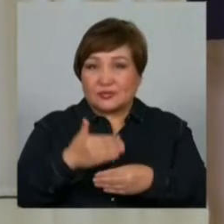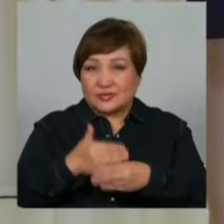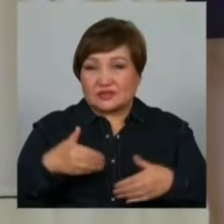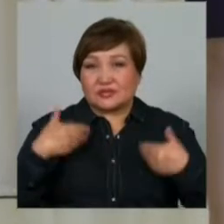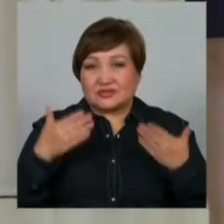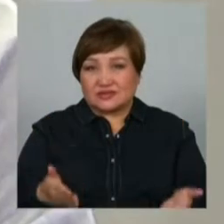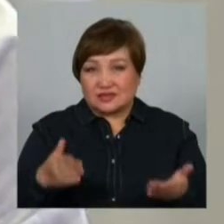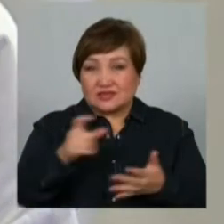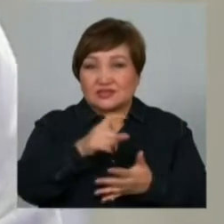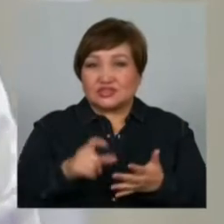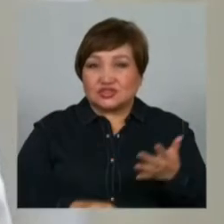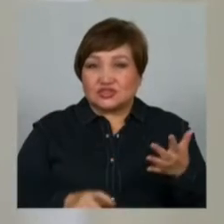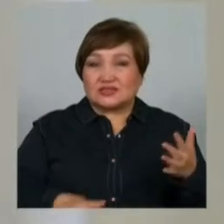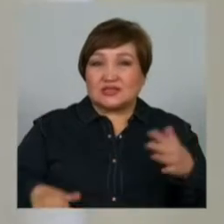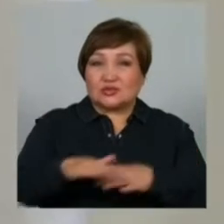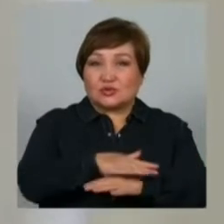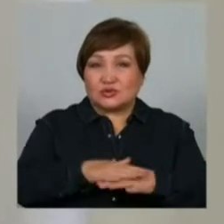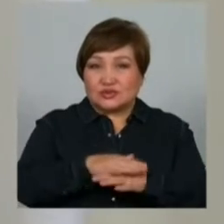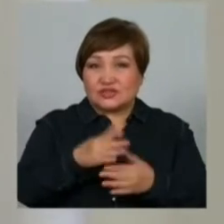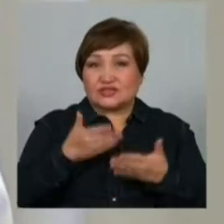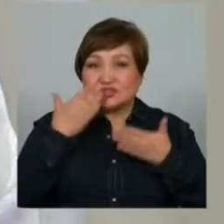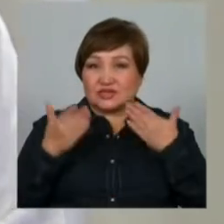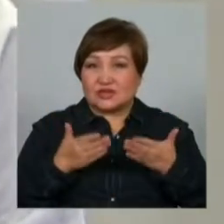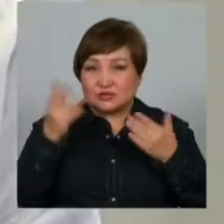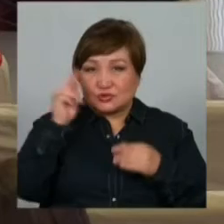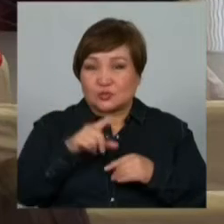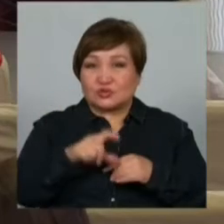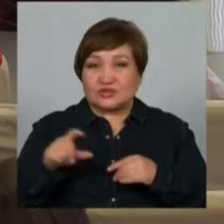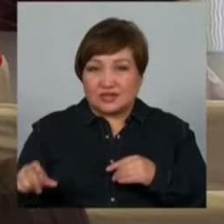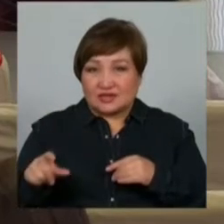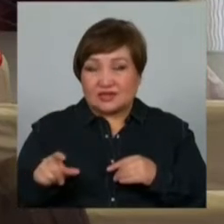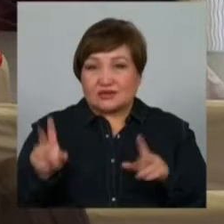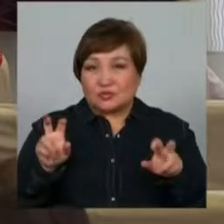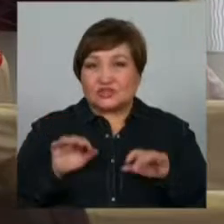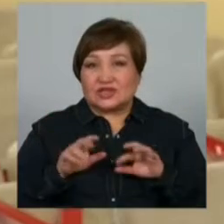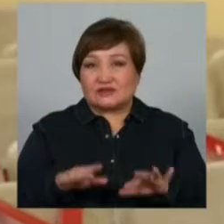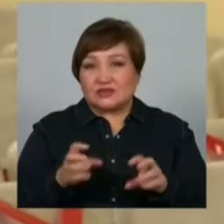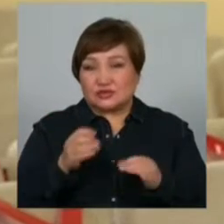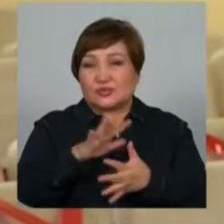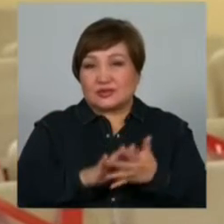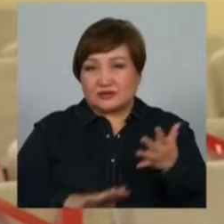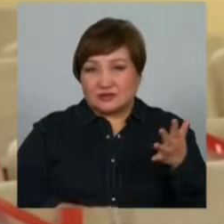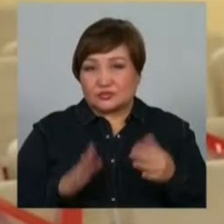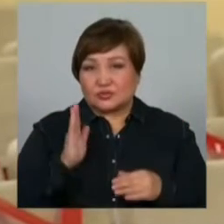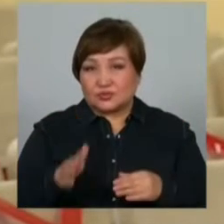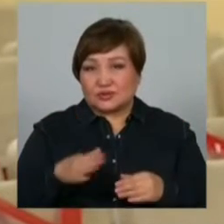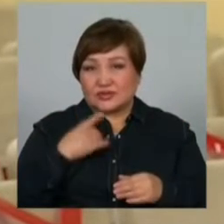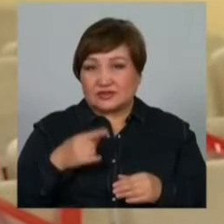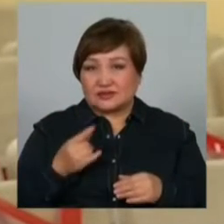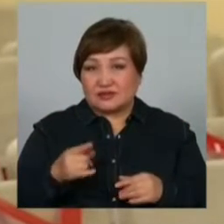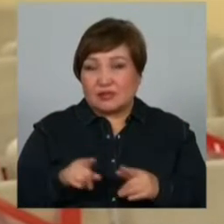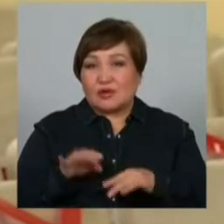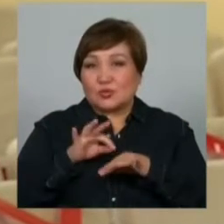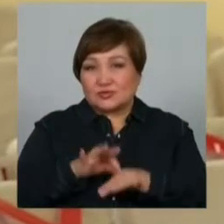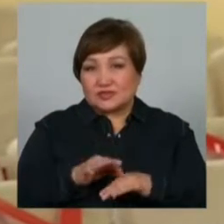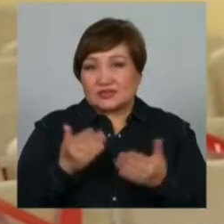жырын сахна төрінде оқыған оқушылар аталған іс-шараны әлі де жалғастыра береміз дейді. Бүгін ұйымдастырылып жатқан шара, өзіңіз